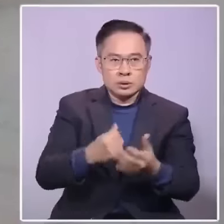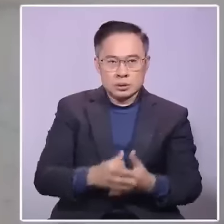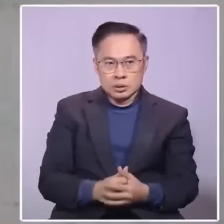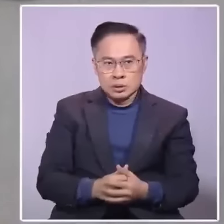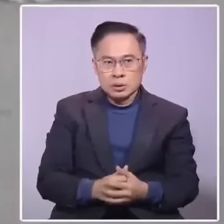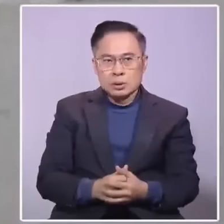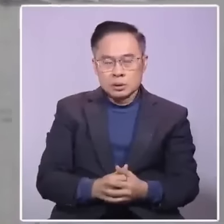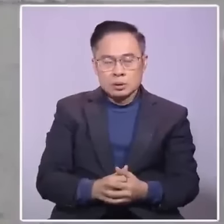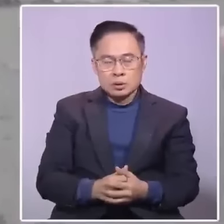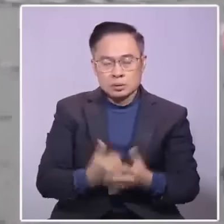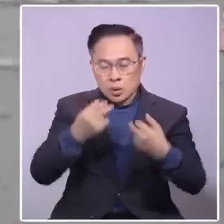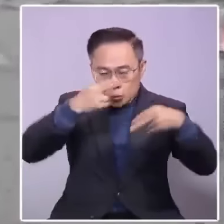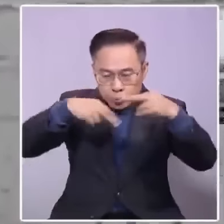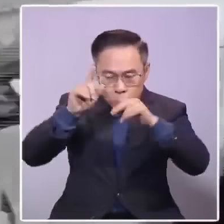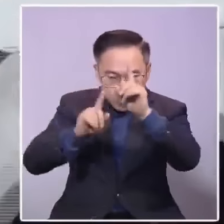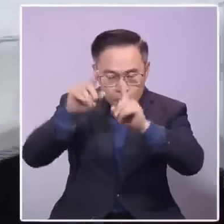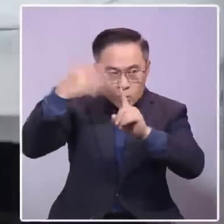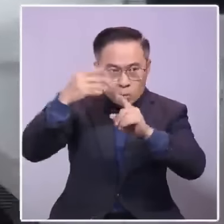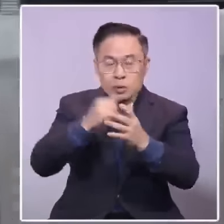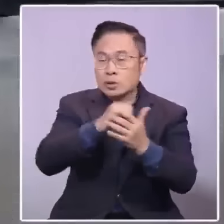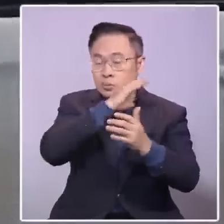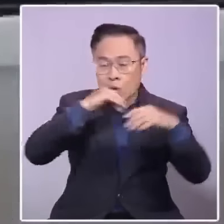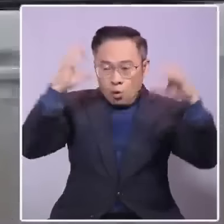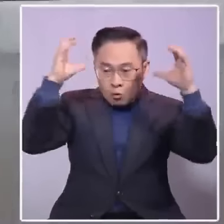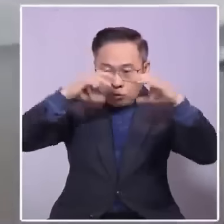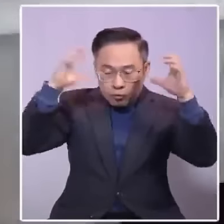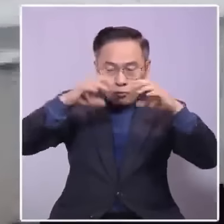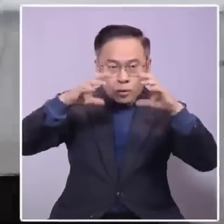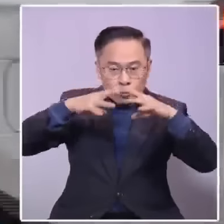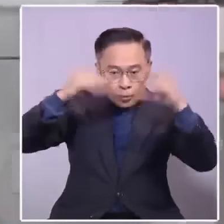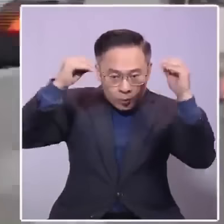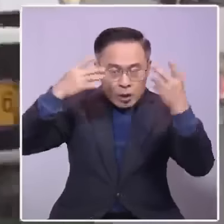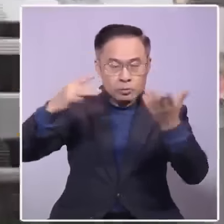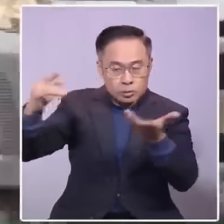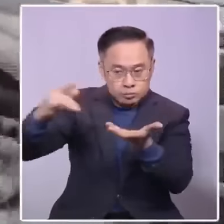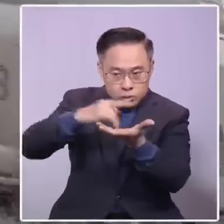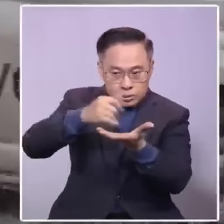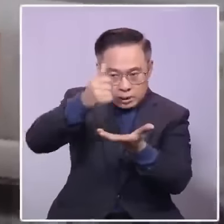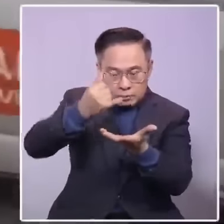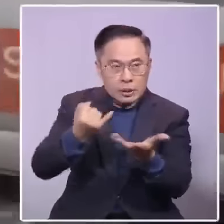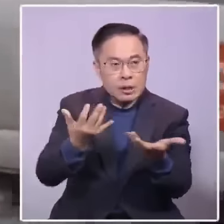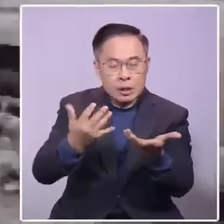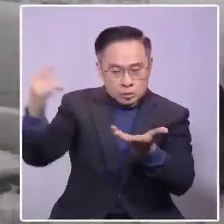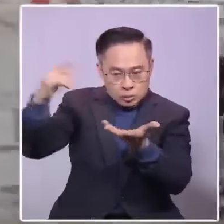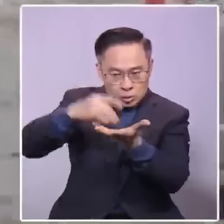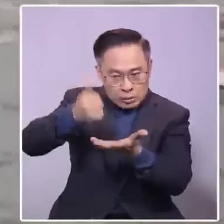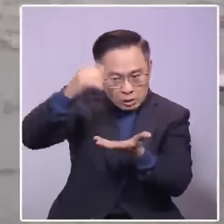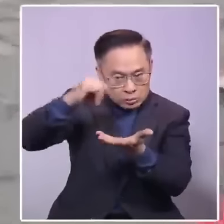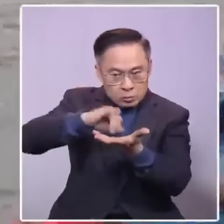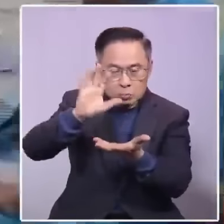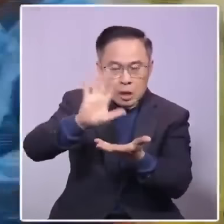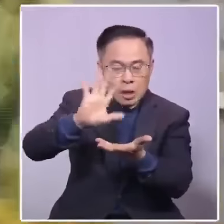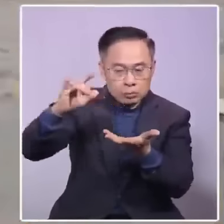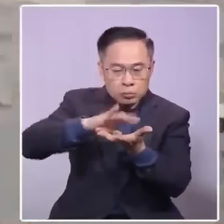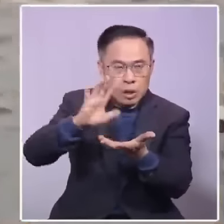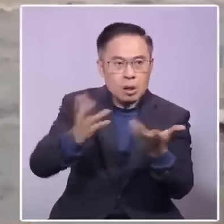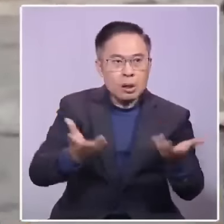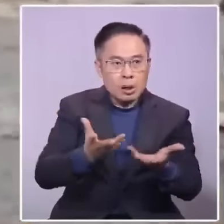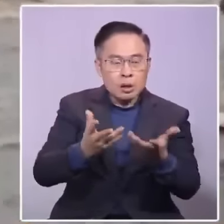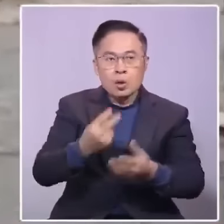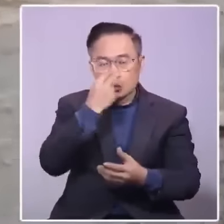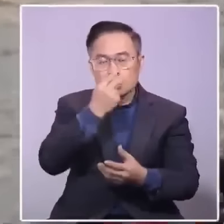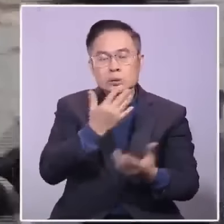ประเมินสถานการณ์อีกครั้งว่าจะสามารถลงจอดที่สนามบินภูเก็ตได้หรือไม่นะครับ นะคะก็สถานการณ์ล่าสุดตอนนี้เป็นอย่างไร